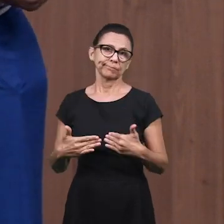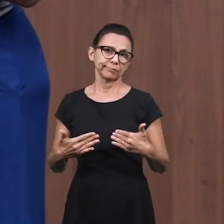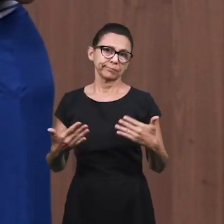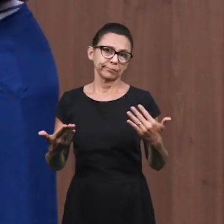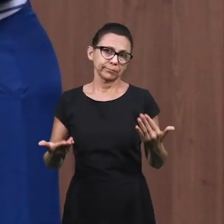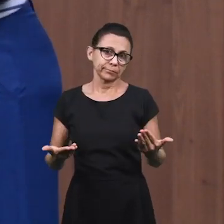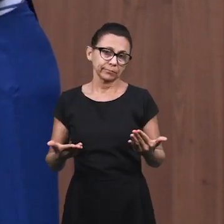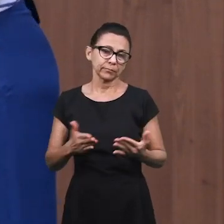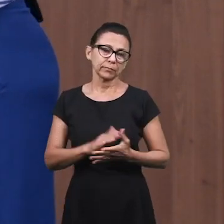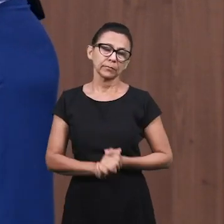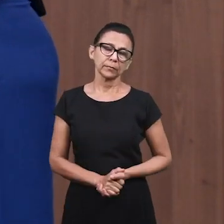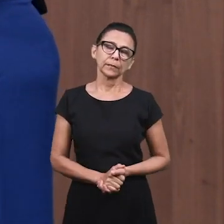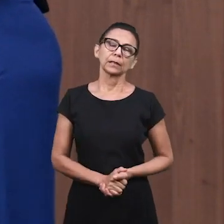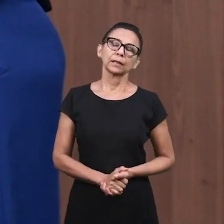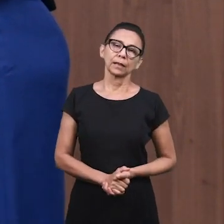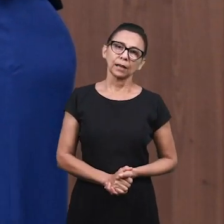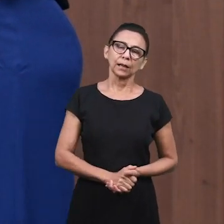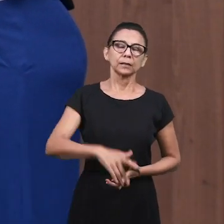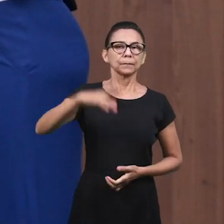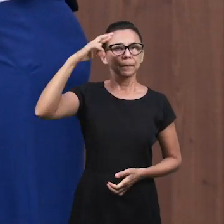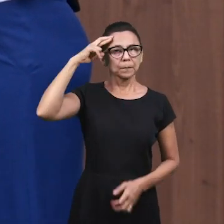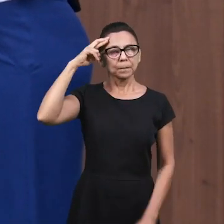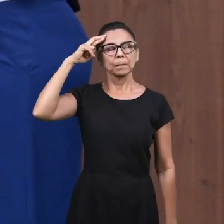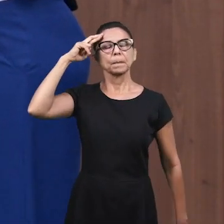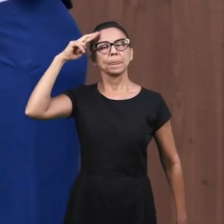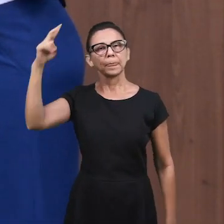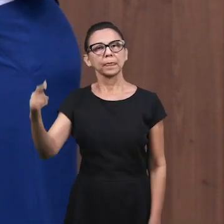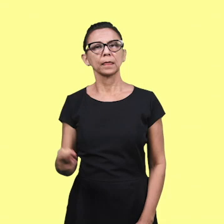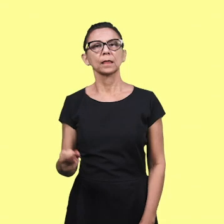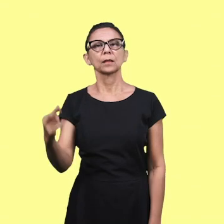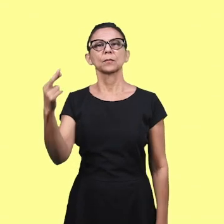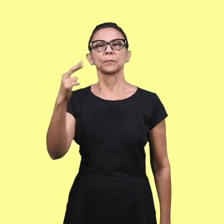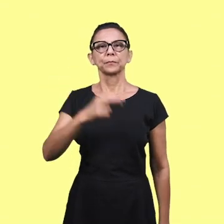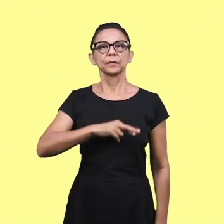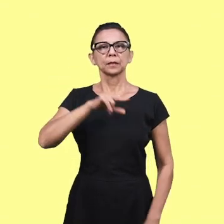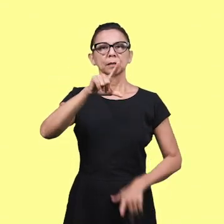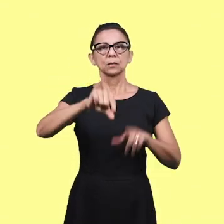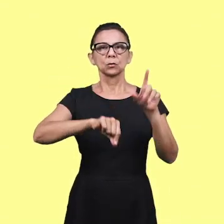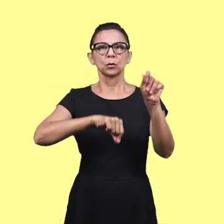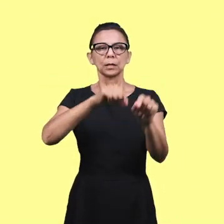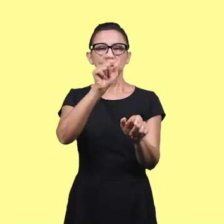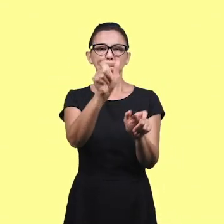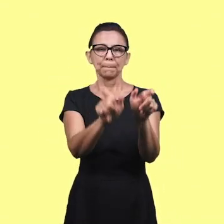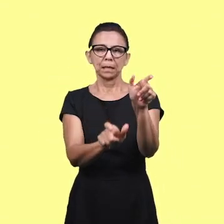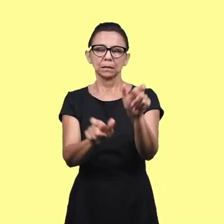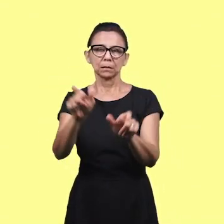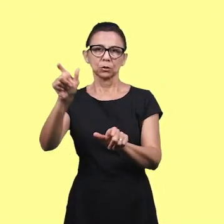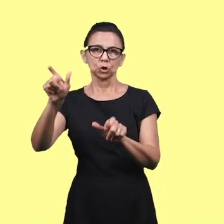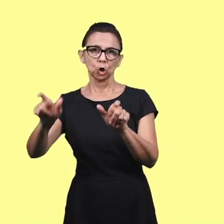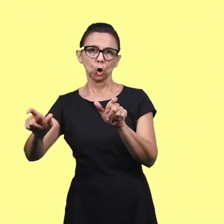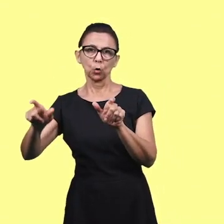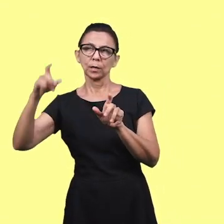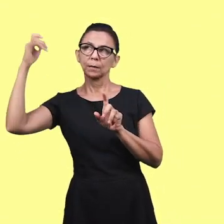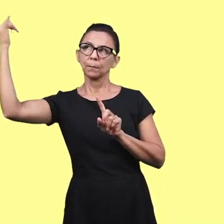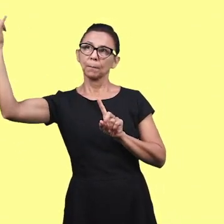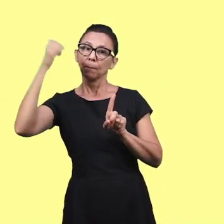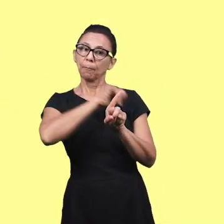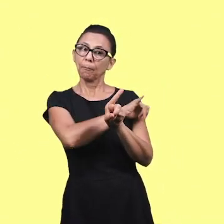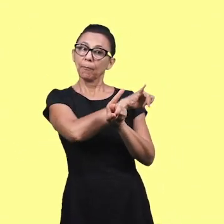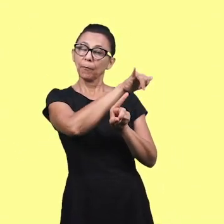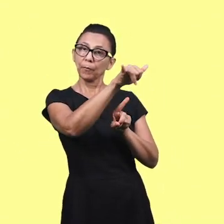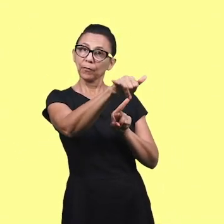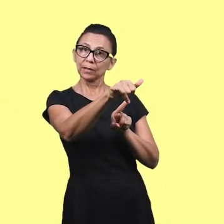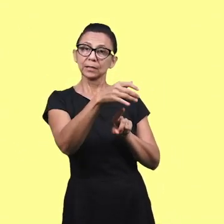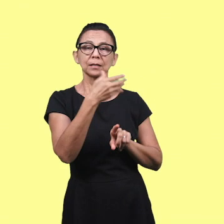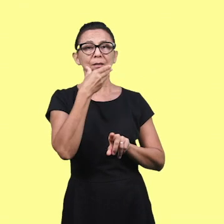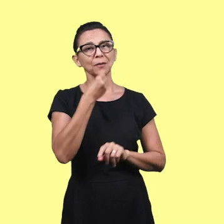le Seigneur, il levait les prophètes pour parler la parole de Dieu au peuple. Et un